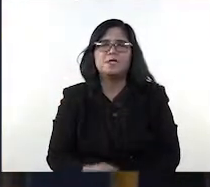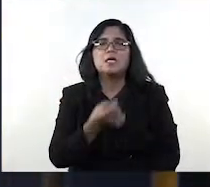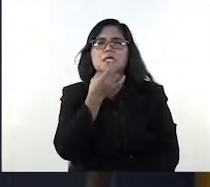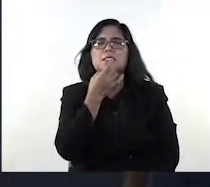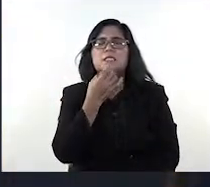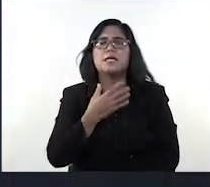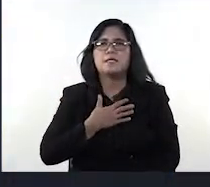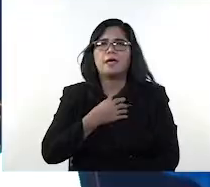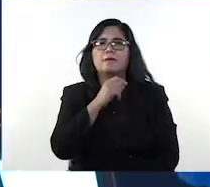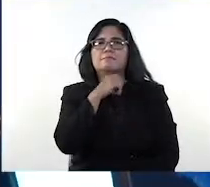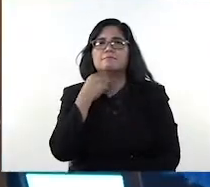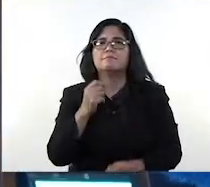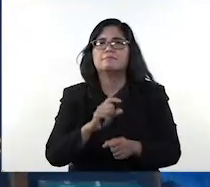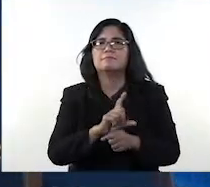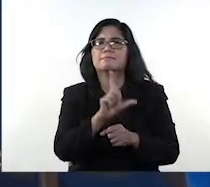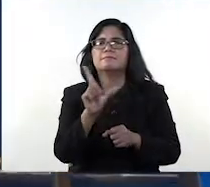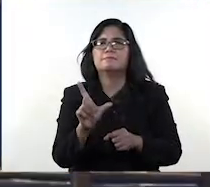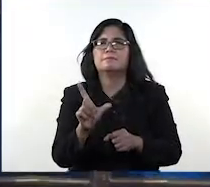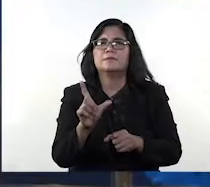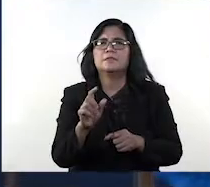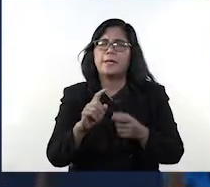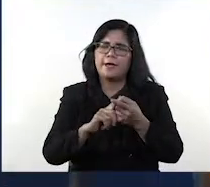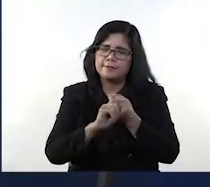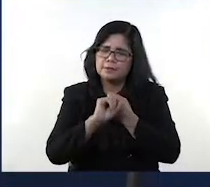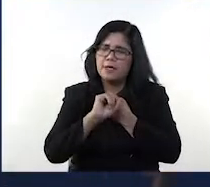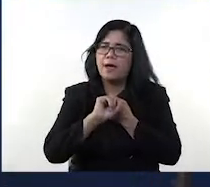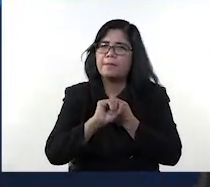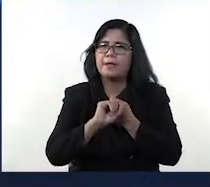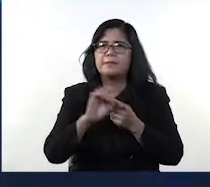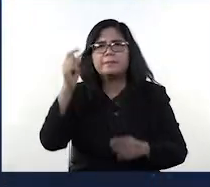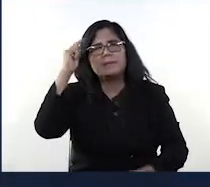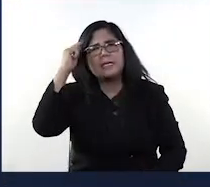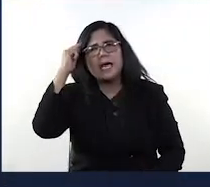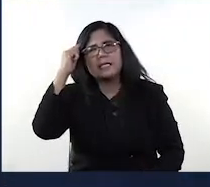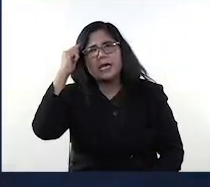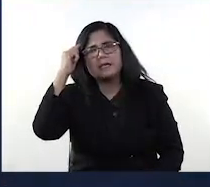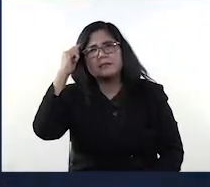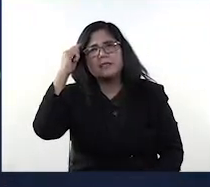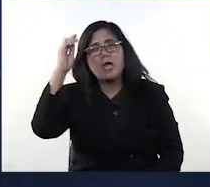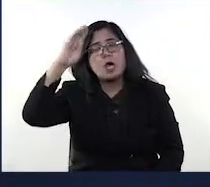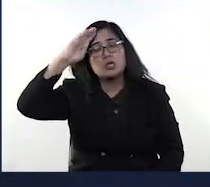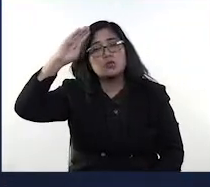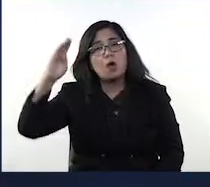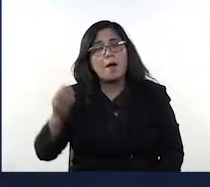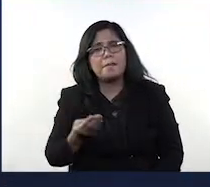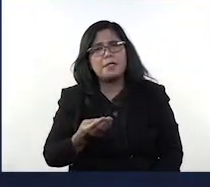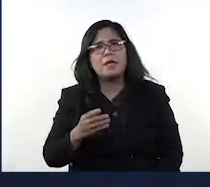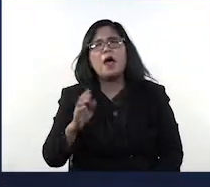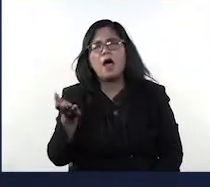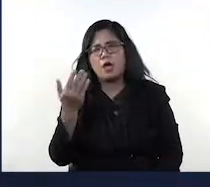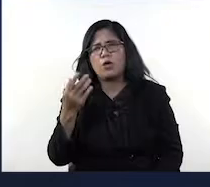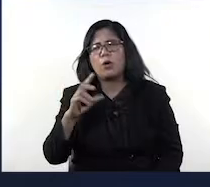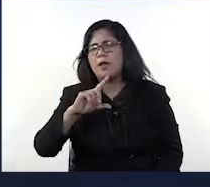sebagai rekan sebagai sahabat ia mengingatkan buat siap sudah Hai suami-suami ayo lebih